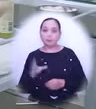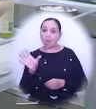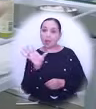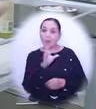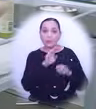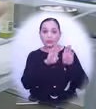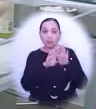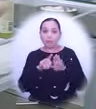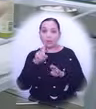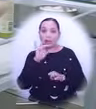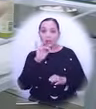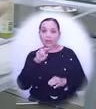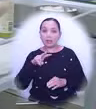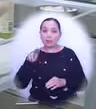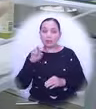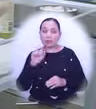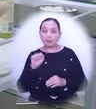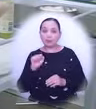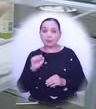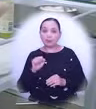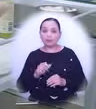Hammasi bir xilda